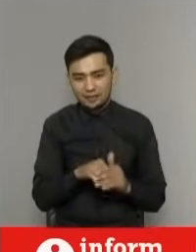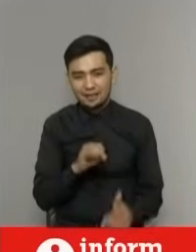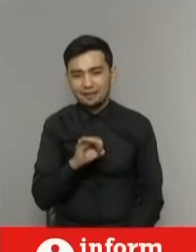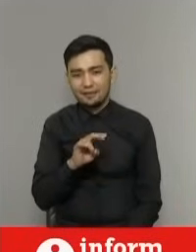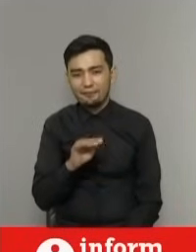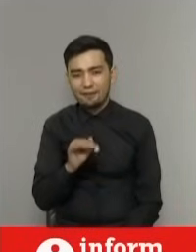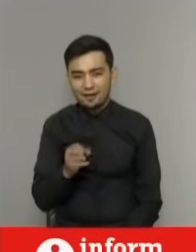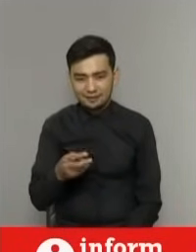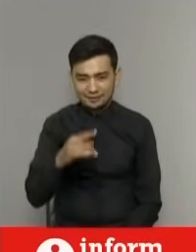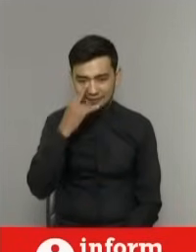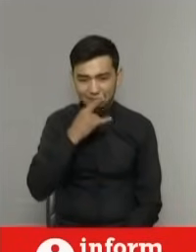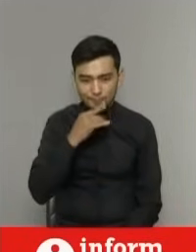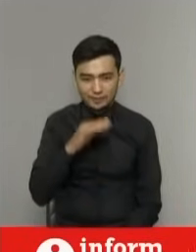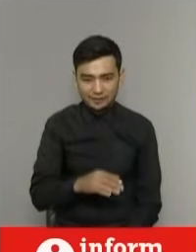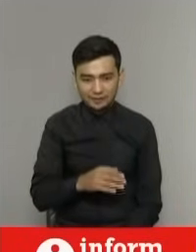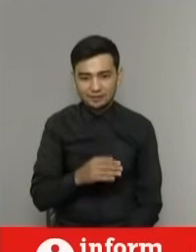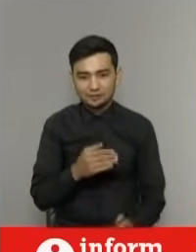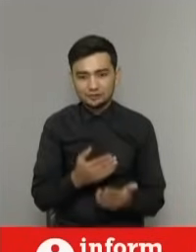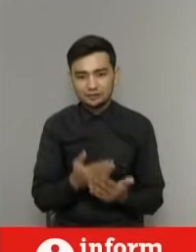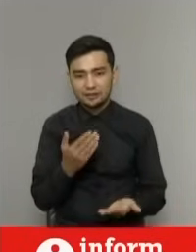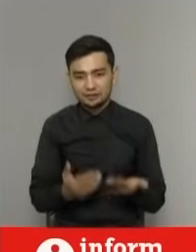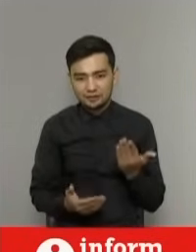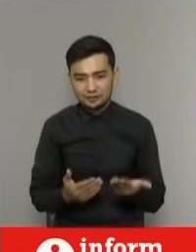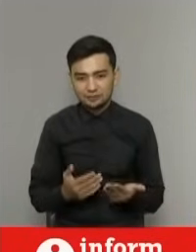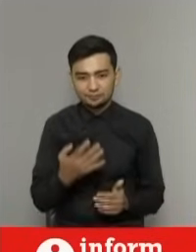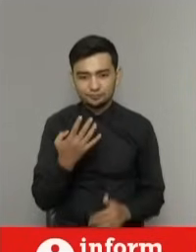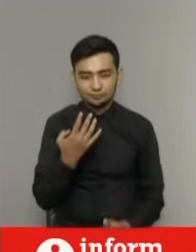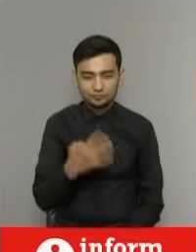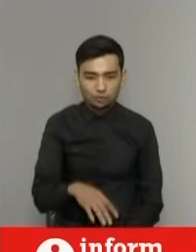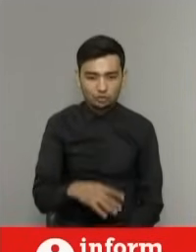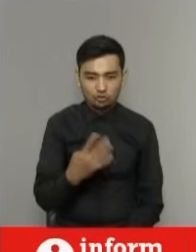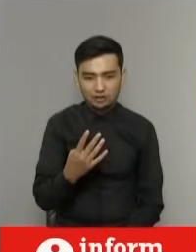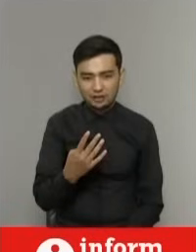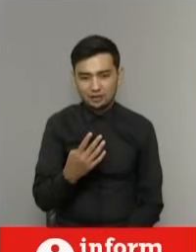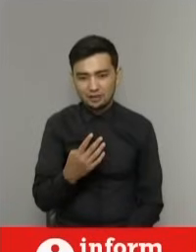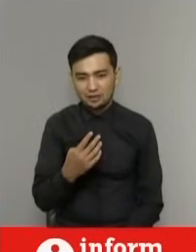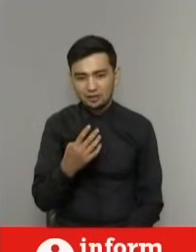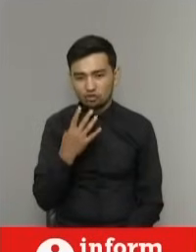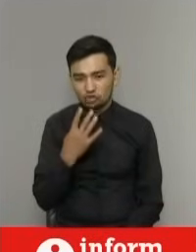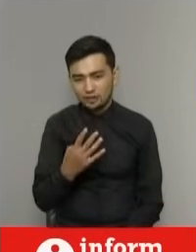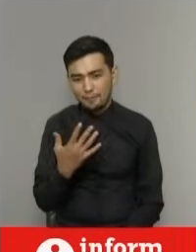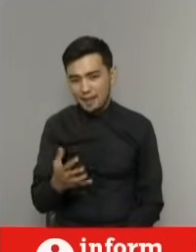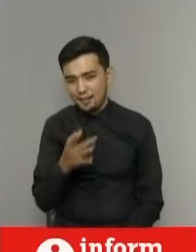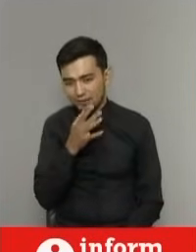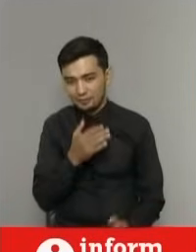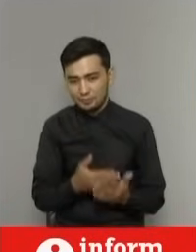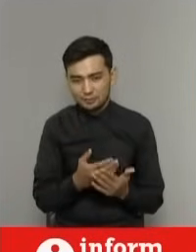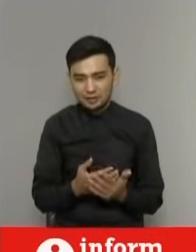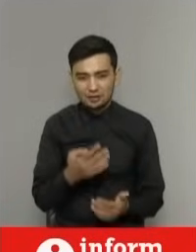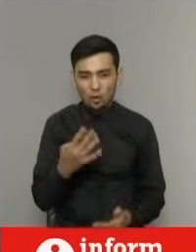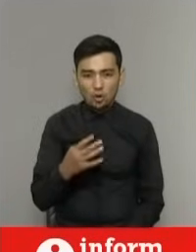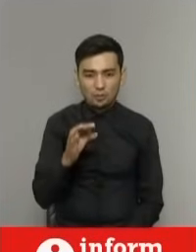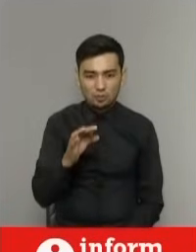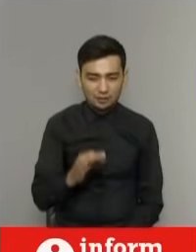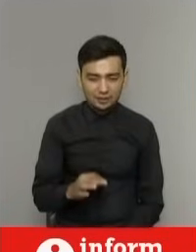инфляция в Казахстане. То есть, если за 3-4 года у нас, за 4-5 лет где-то свыше